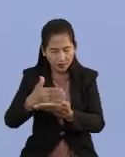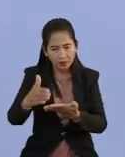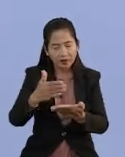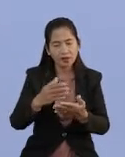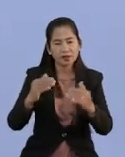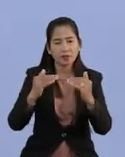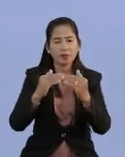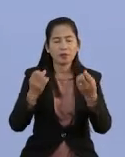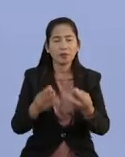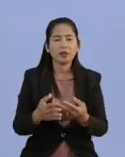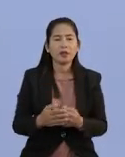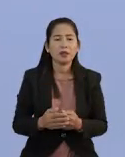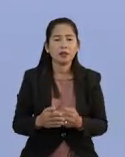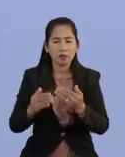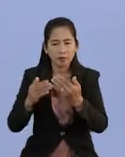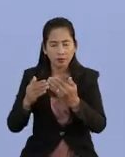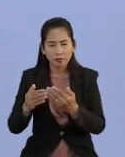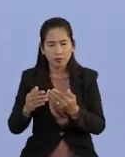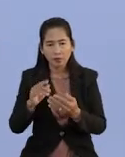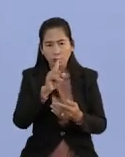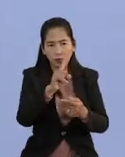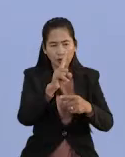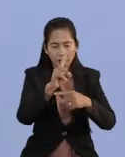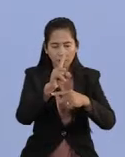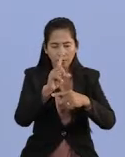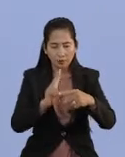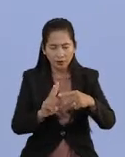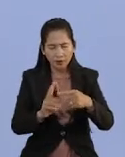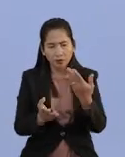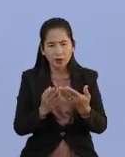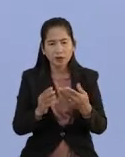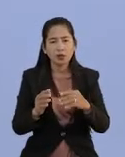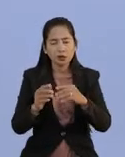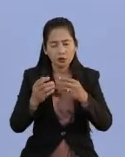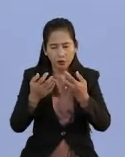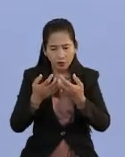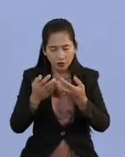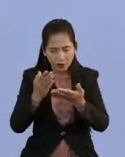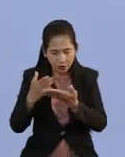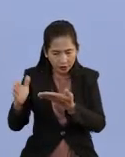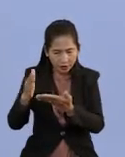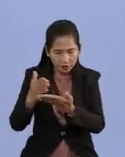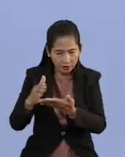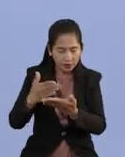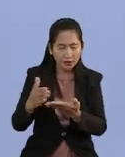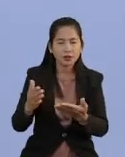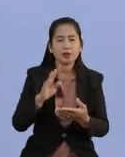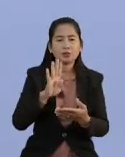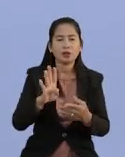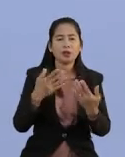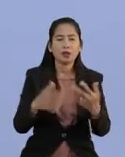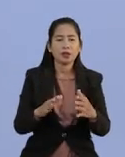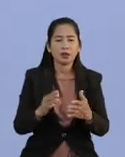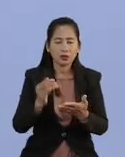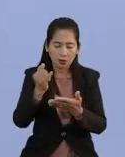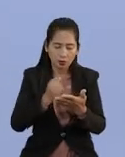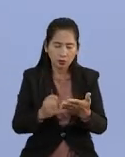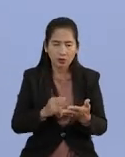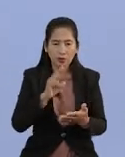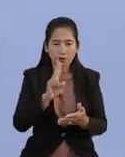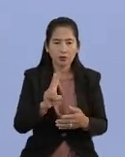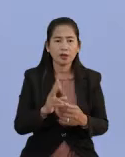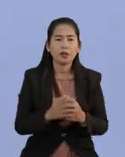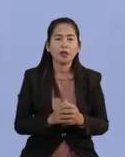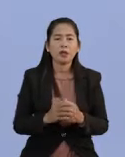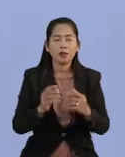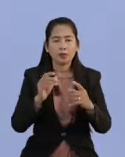màn muối pì pì đỏ đá chả ở đây để sao pì nít dương bay gọi là nít chia chia buồn chậm này hai hai dương cung vô vô pì